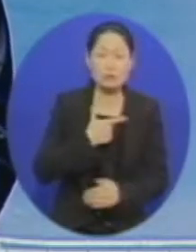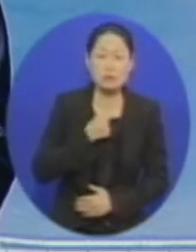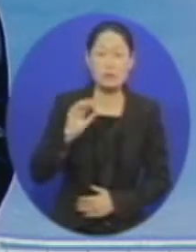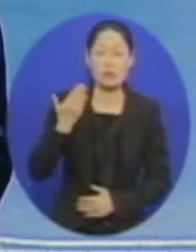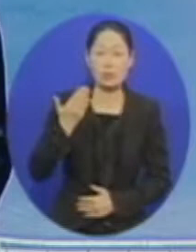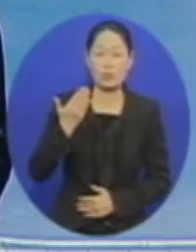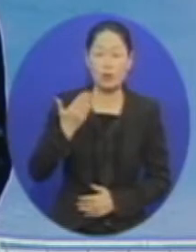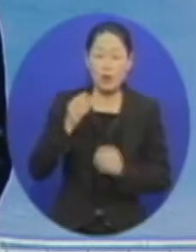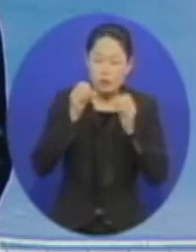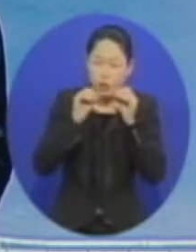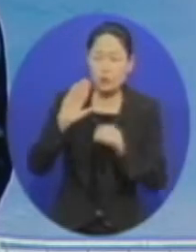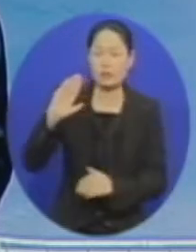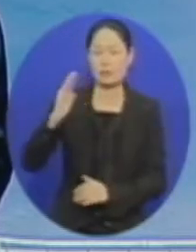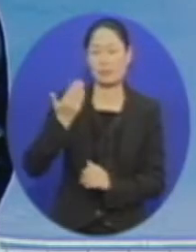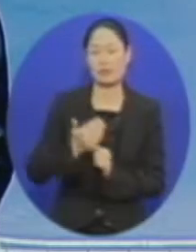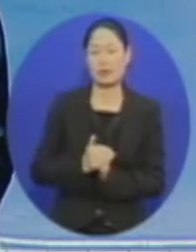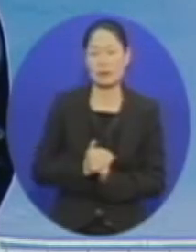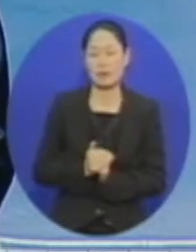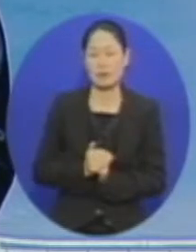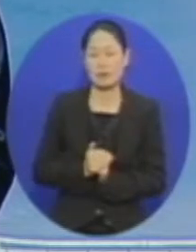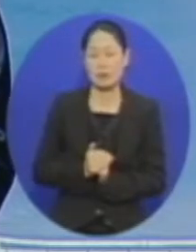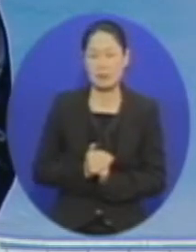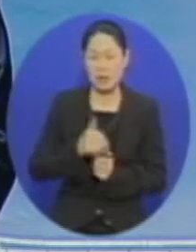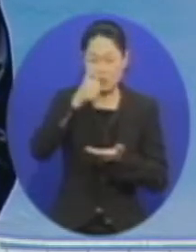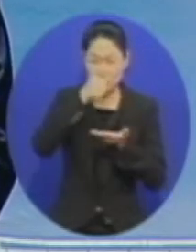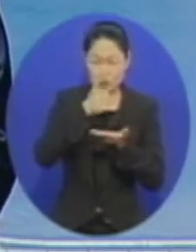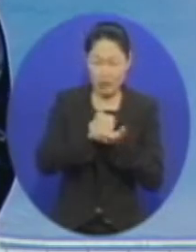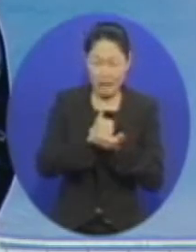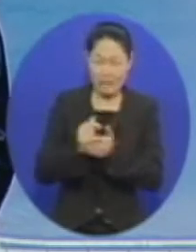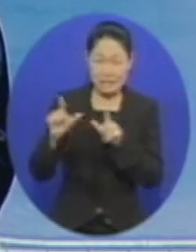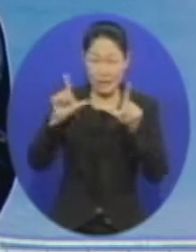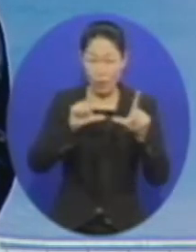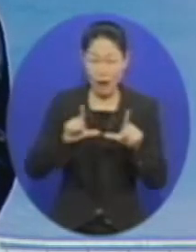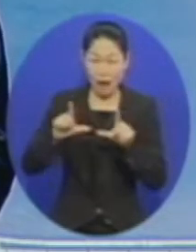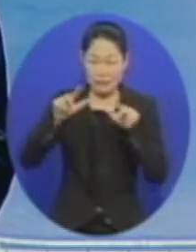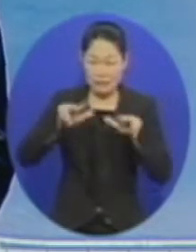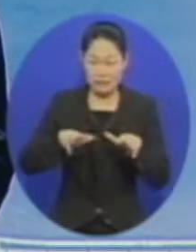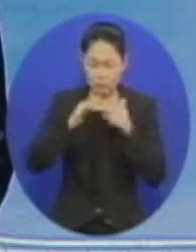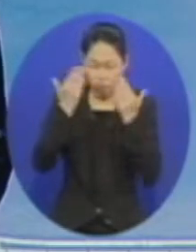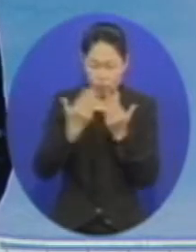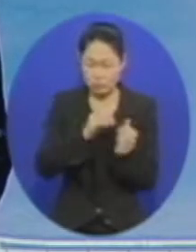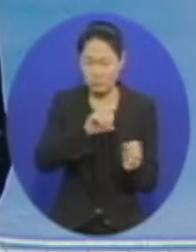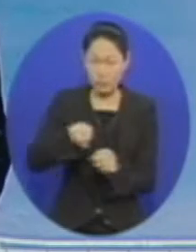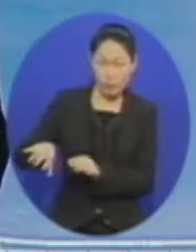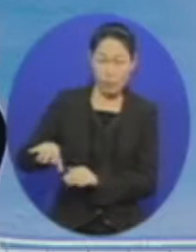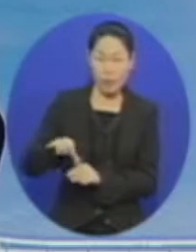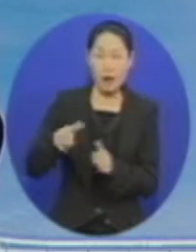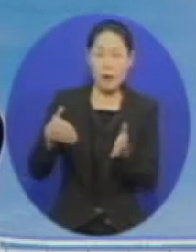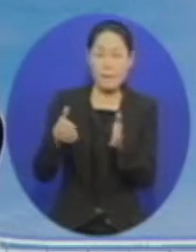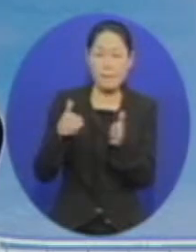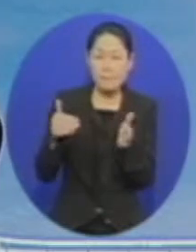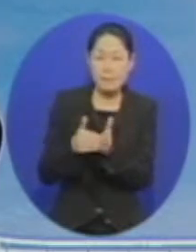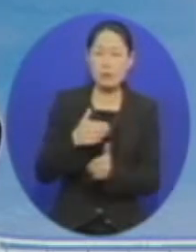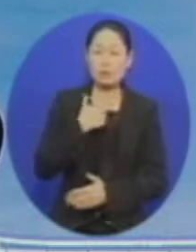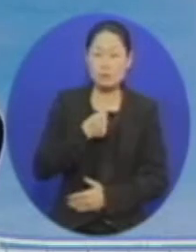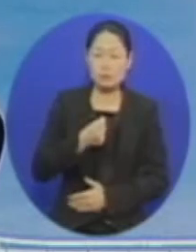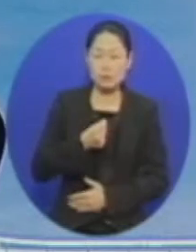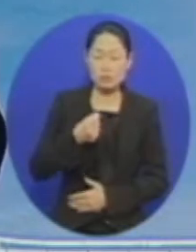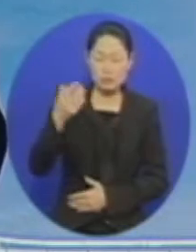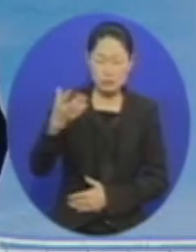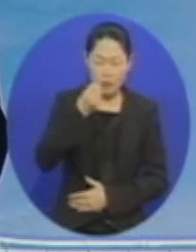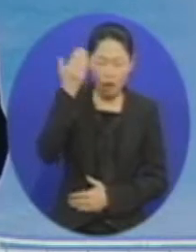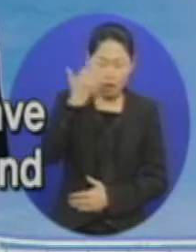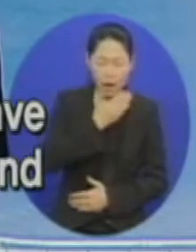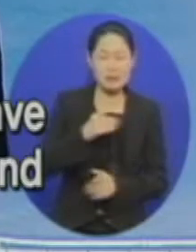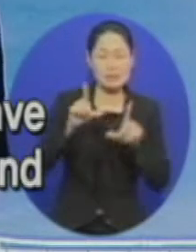또 전하게 됩니다 죄의 생활은 이제는 다 정선 하고 싶어지고 성결한 삶을 소원하게